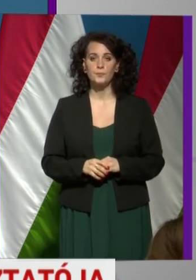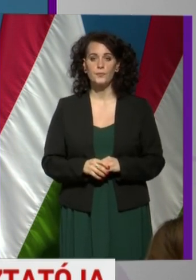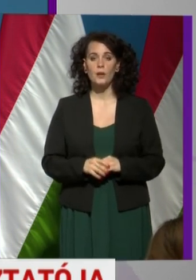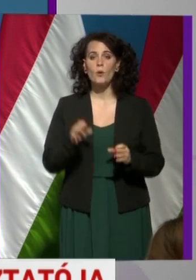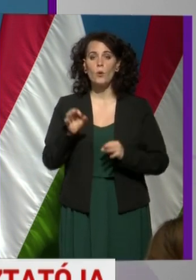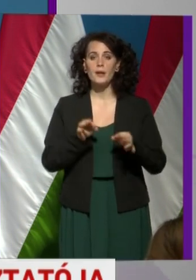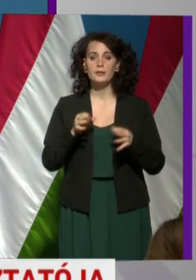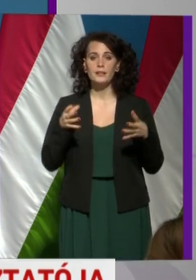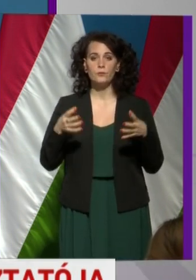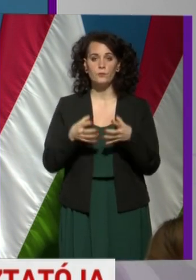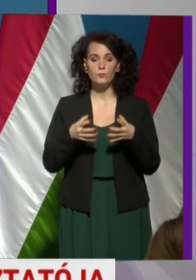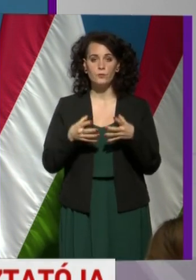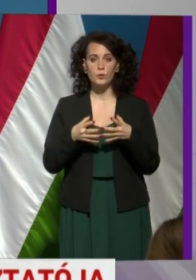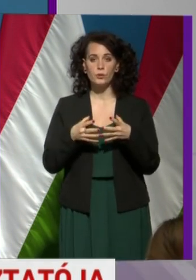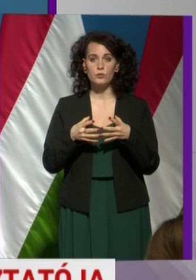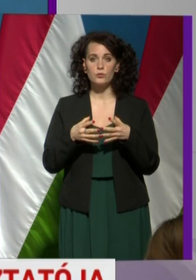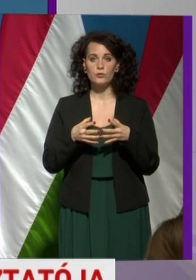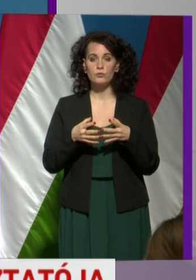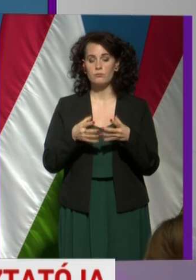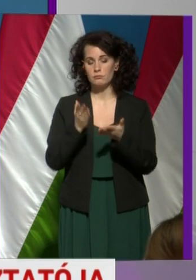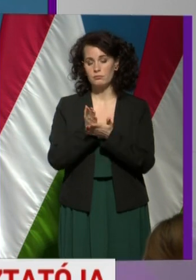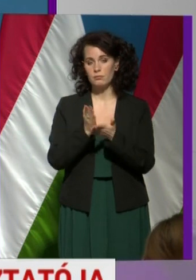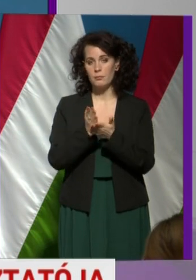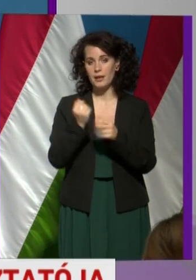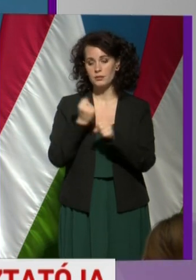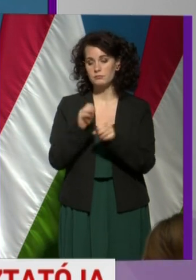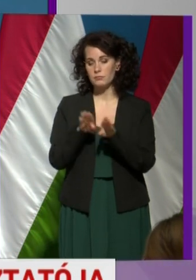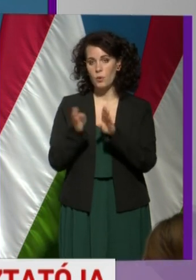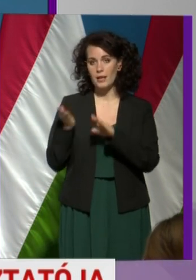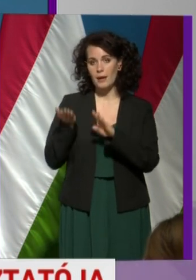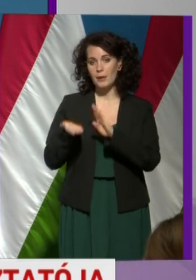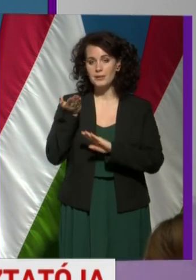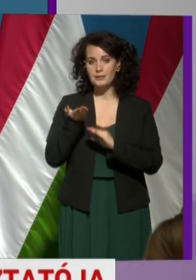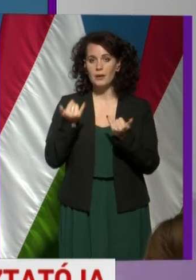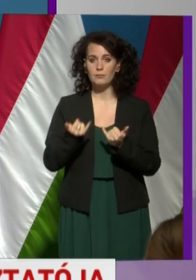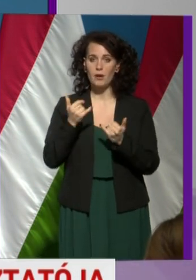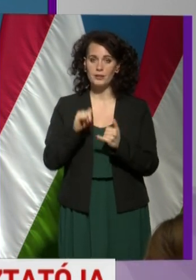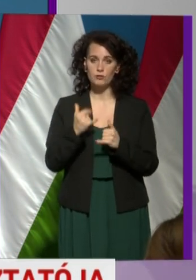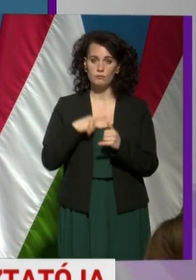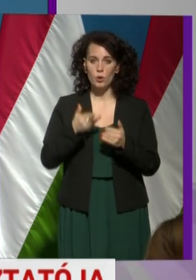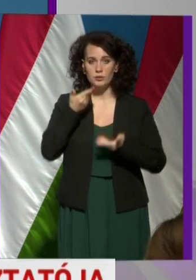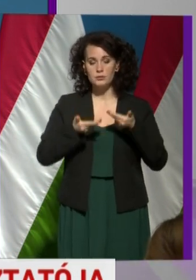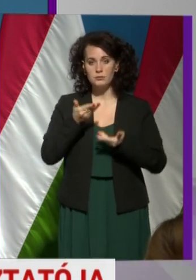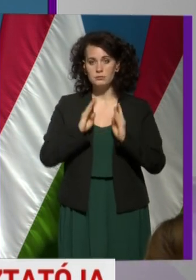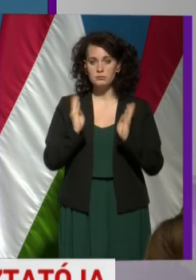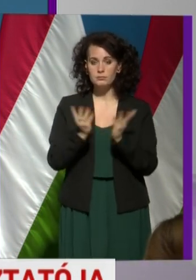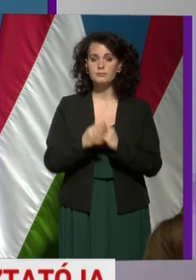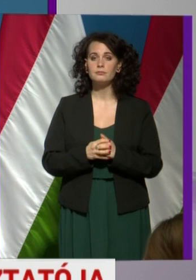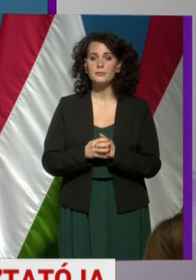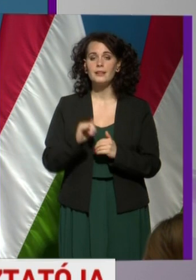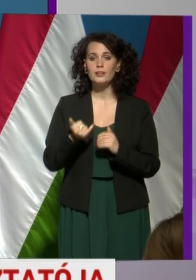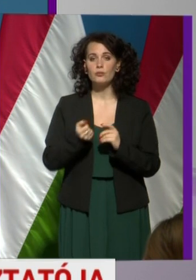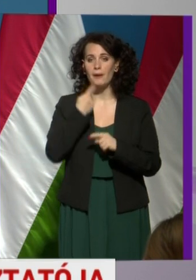Az operatív törzs, ahogy már kollégám említette, ma is ülésezett és megfogalmazott